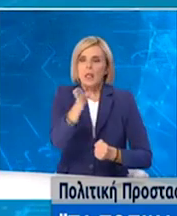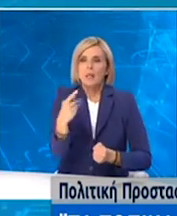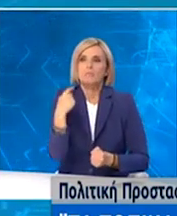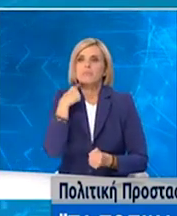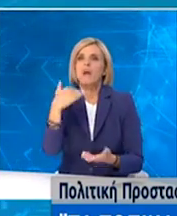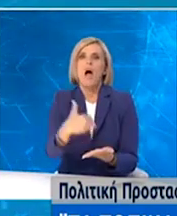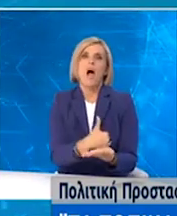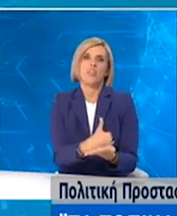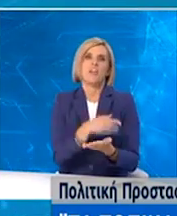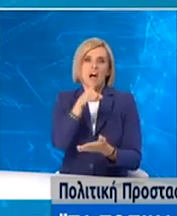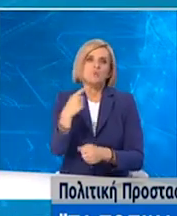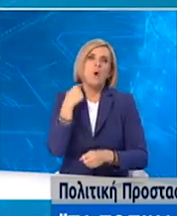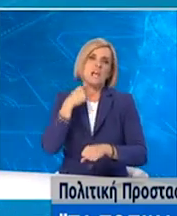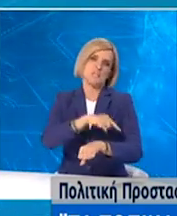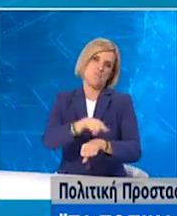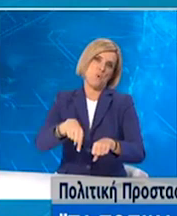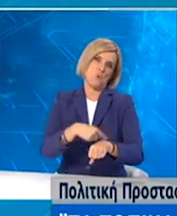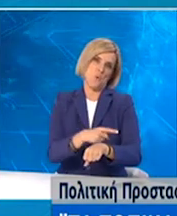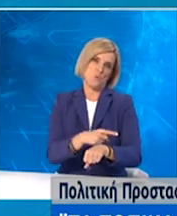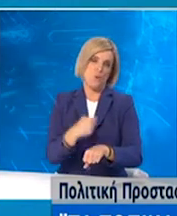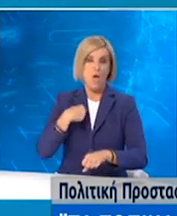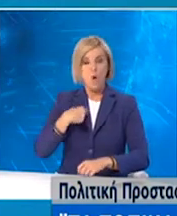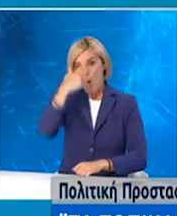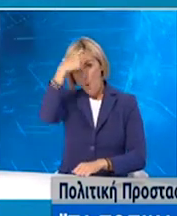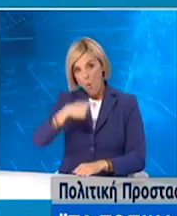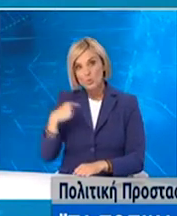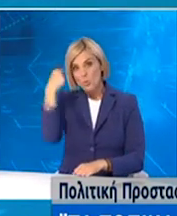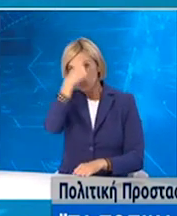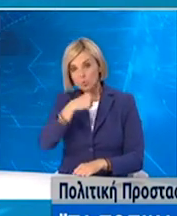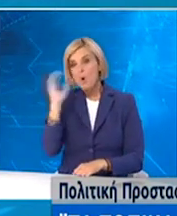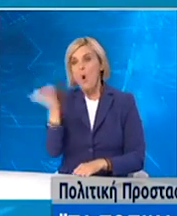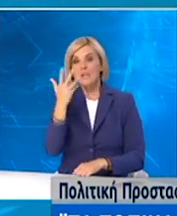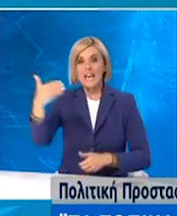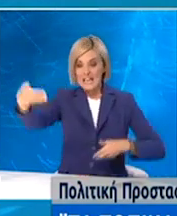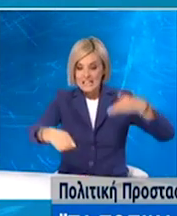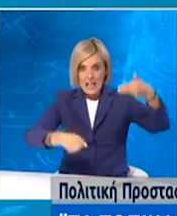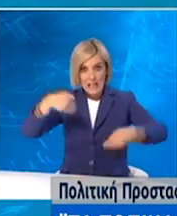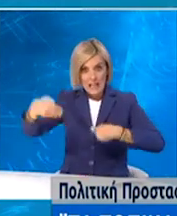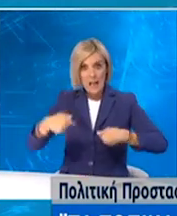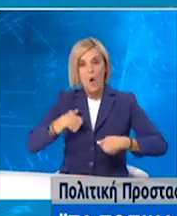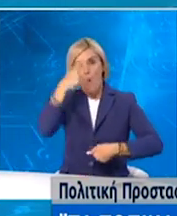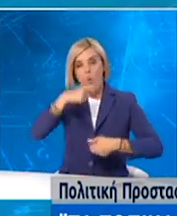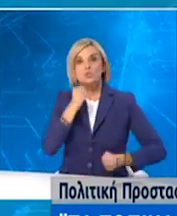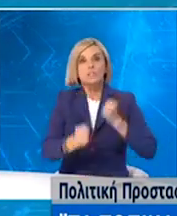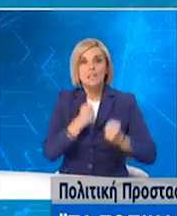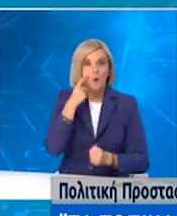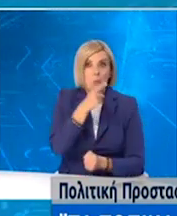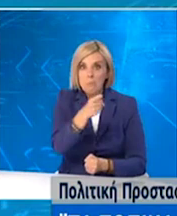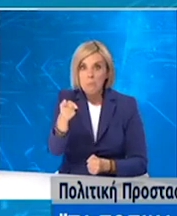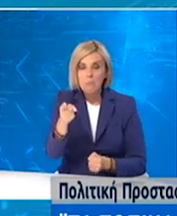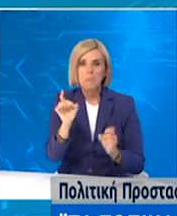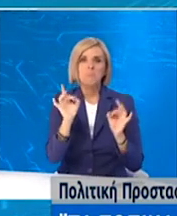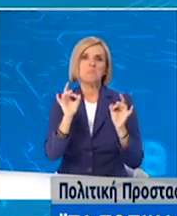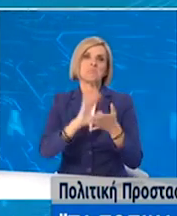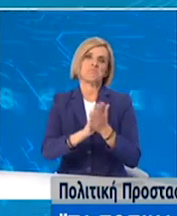που έχω διαχειριστεί ο ίδιος προσωπικά, λόγω του όγκου της καταγγελίας και της σημαντικότητας της καταγγελίας, αποδείχτηκε ότι